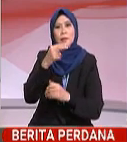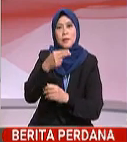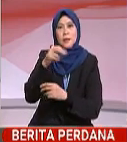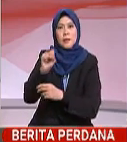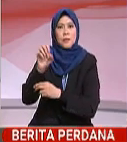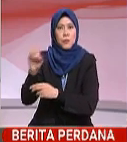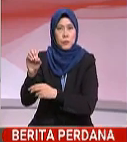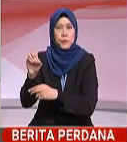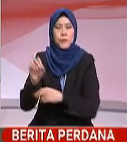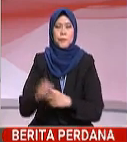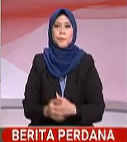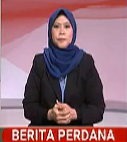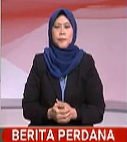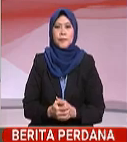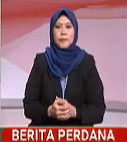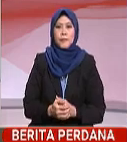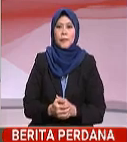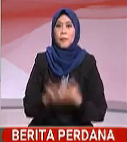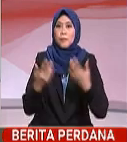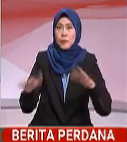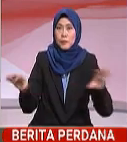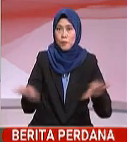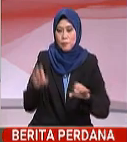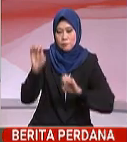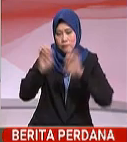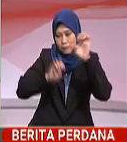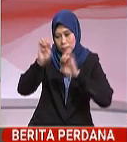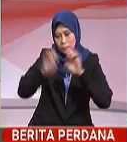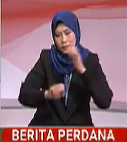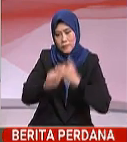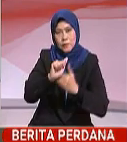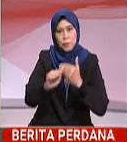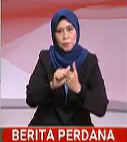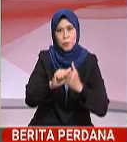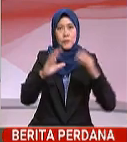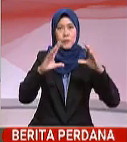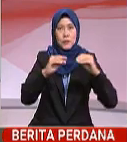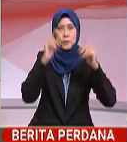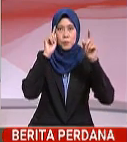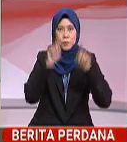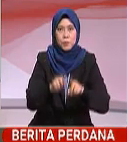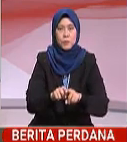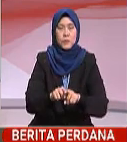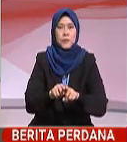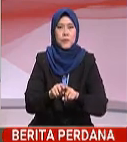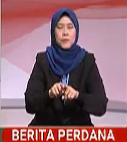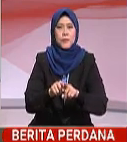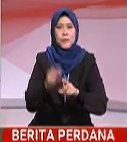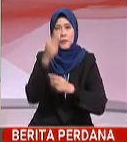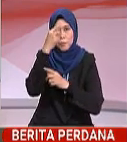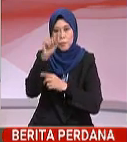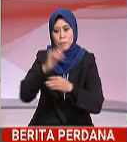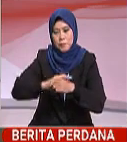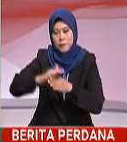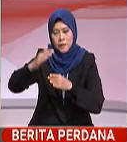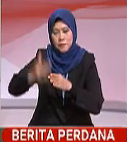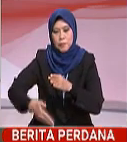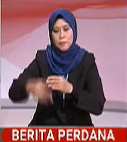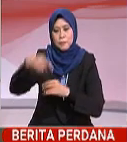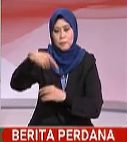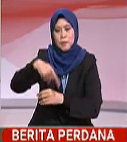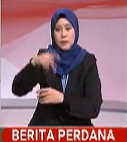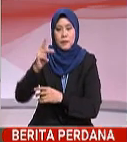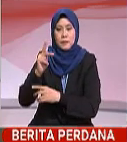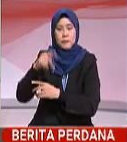HSO. Setelah membuat penilaian risiko, mesyuarat telah bersetuju untuk menamatkan